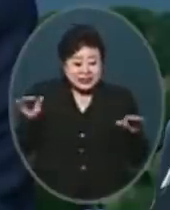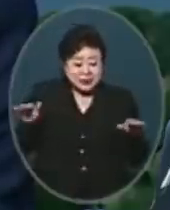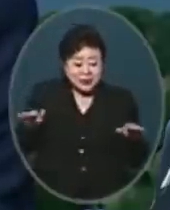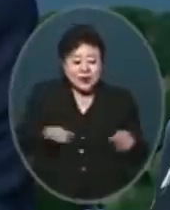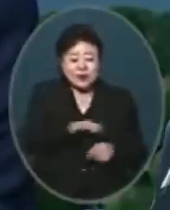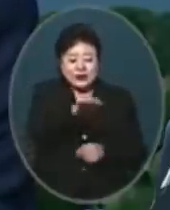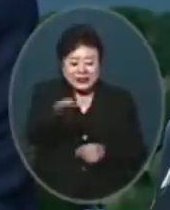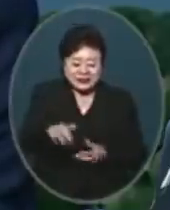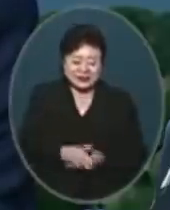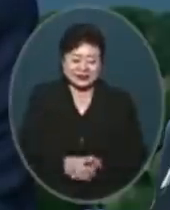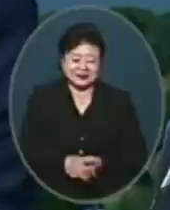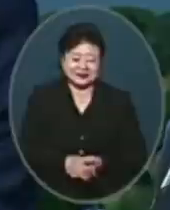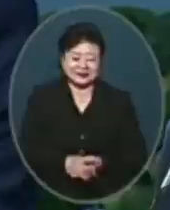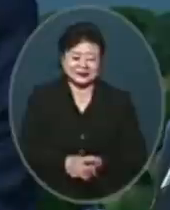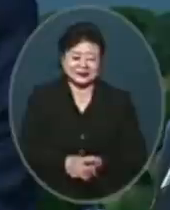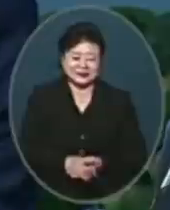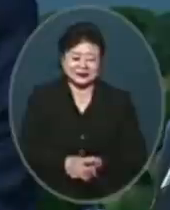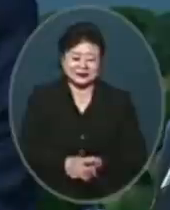우리를